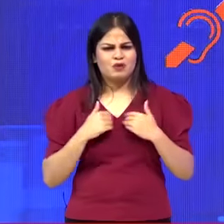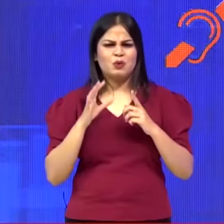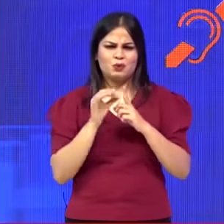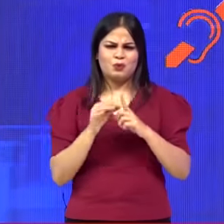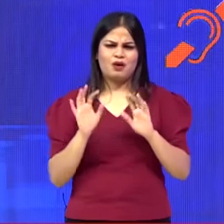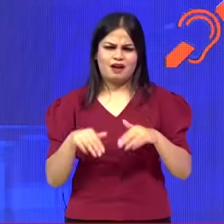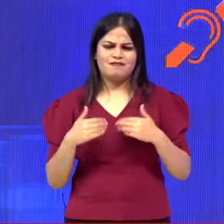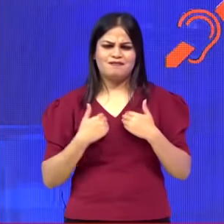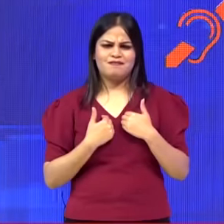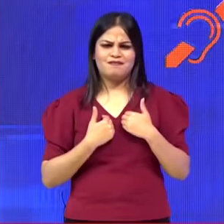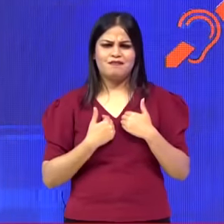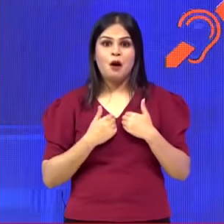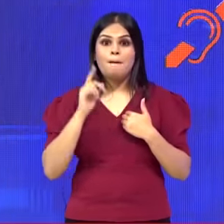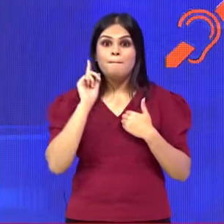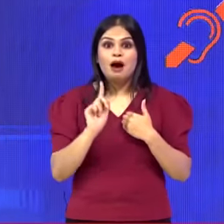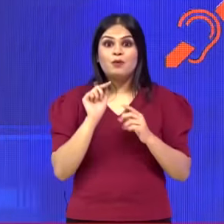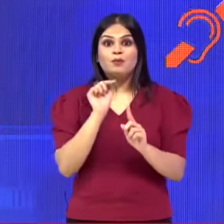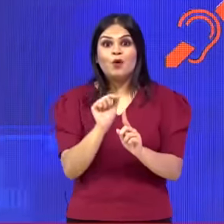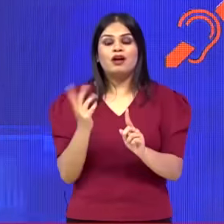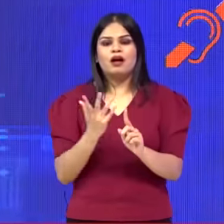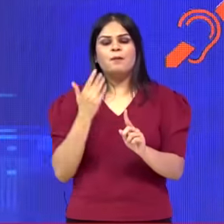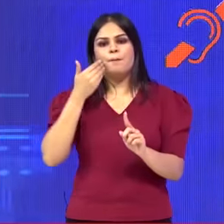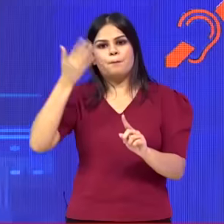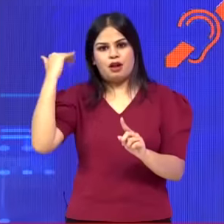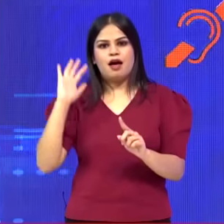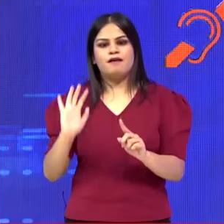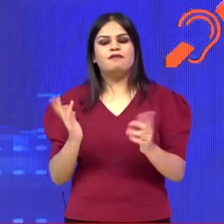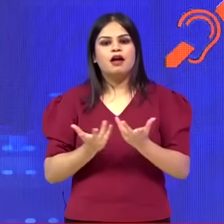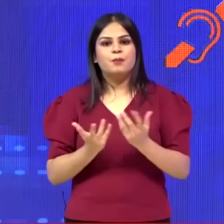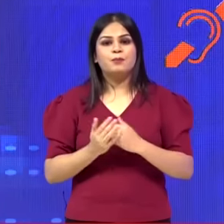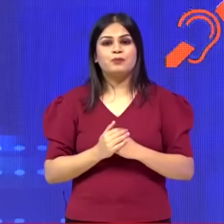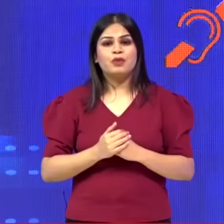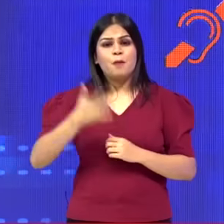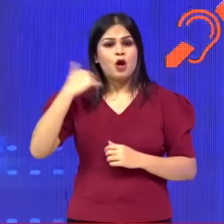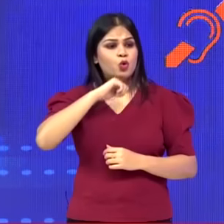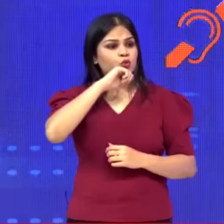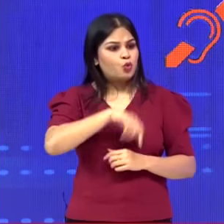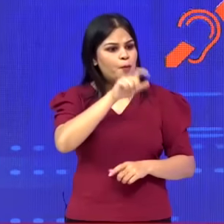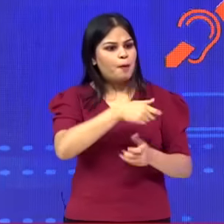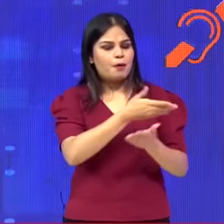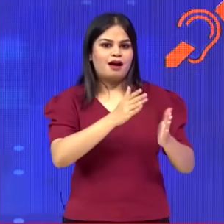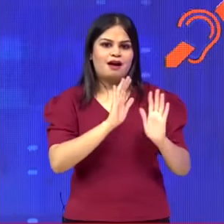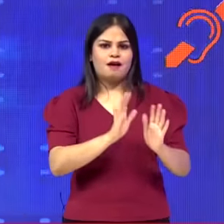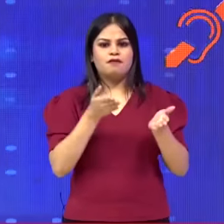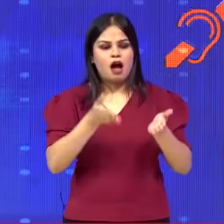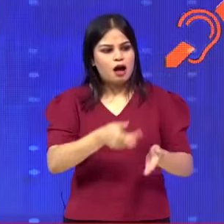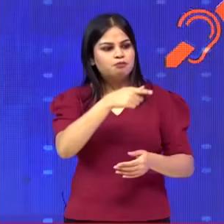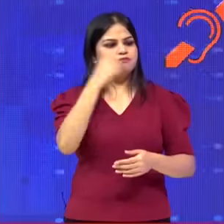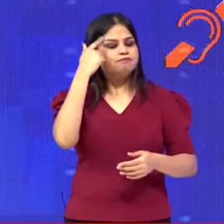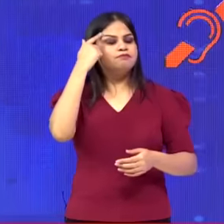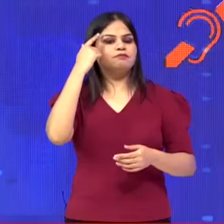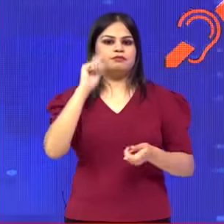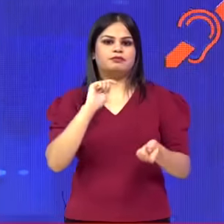now. But at that point of time, there was a young लड़के थे जो कि आज, you know, they mature and they've